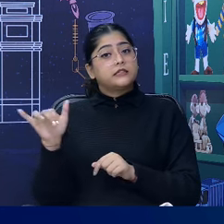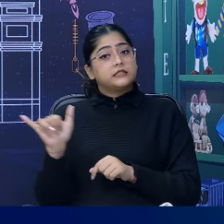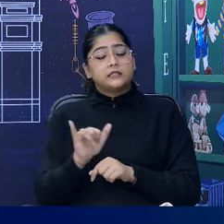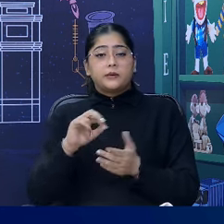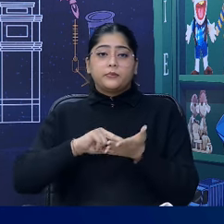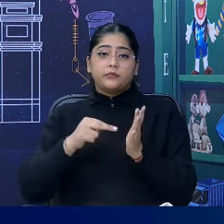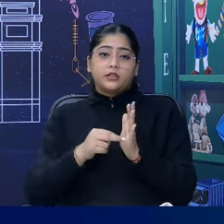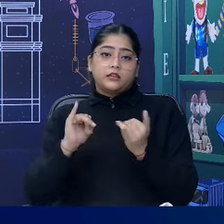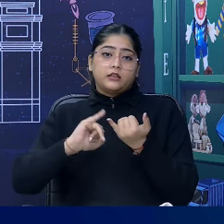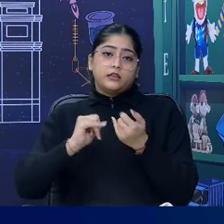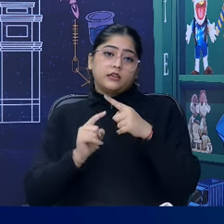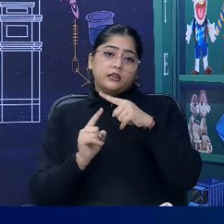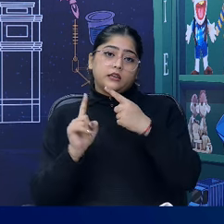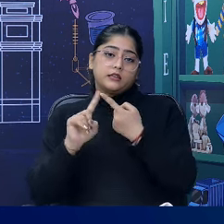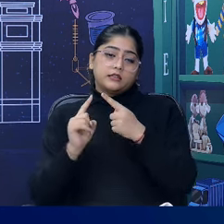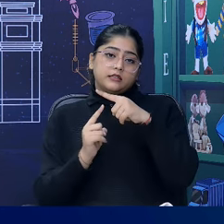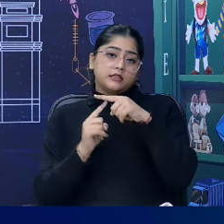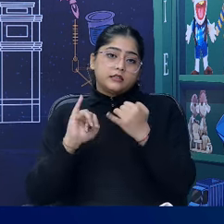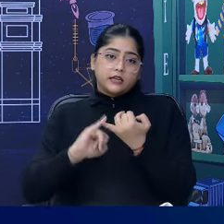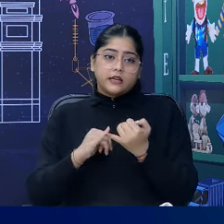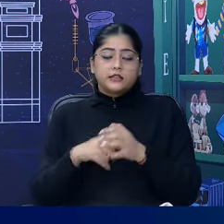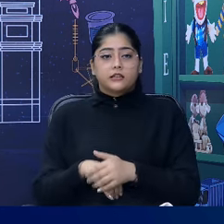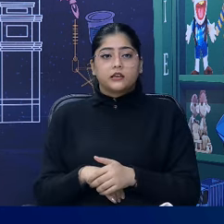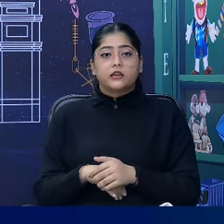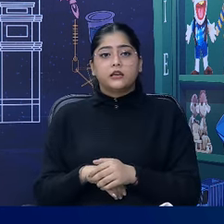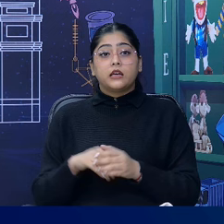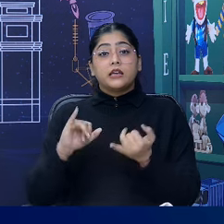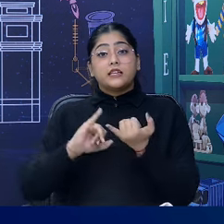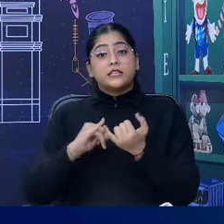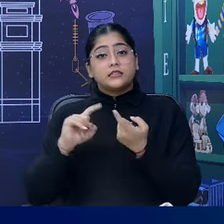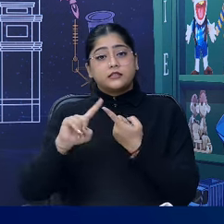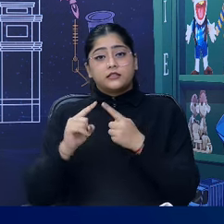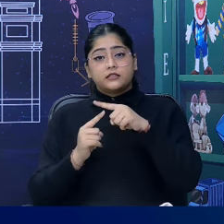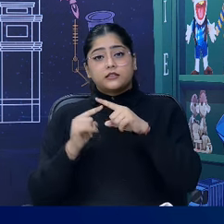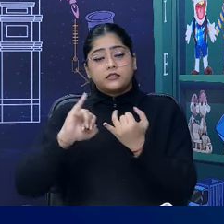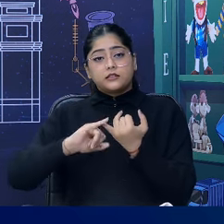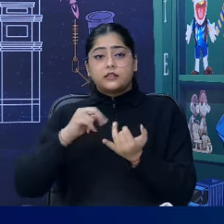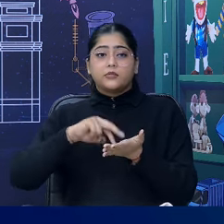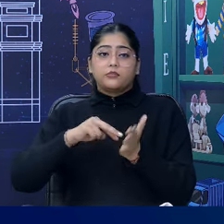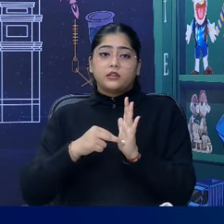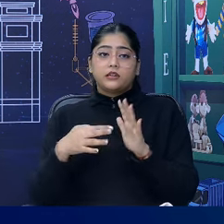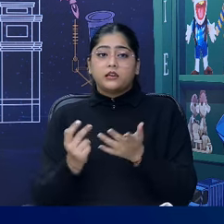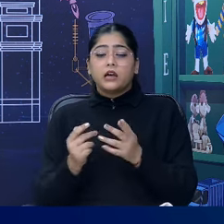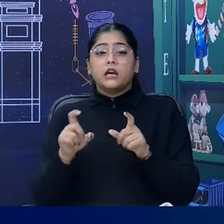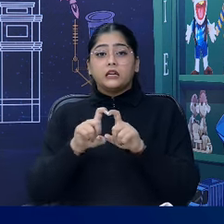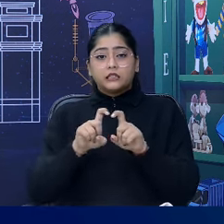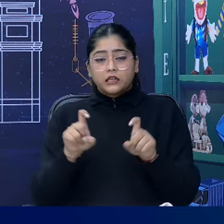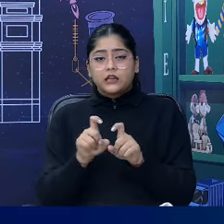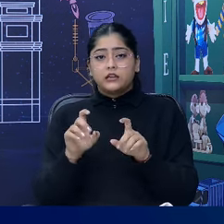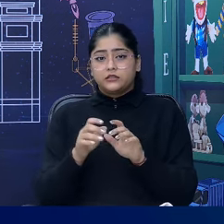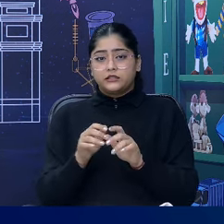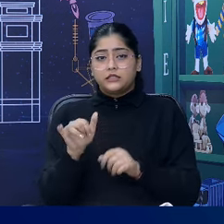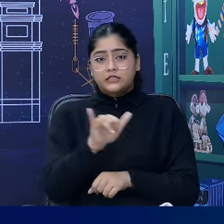इज़ ए सेट? जी, सेट इज़ अ कलेक्शन ऑफ वेल डिफाइंड डिस्टिंक्ट ऑब्जेक्ट्स. सेट्स